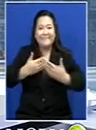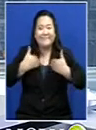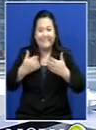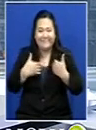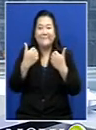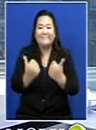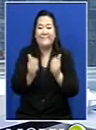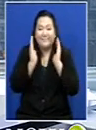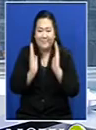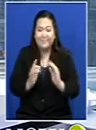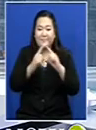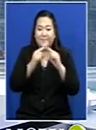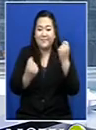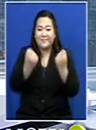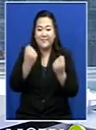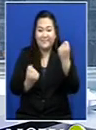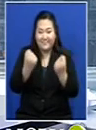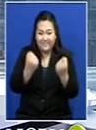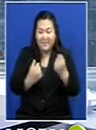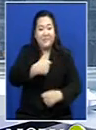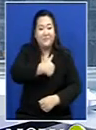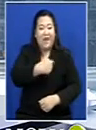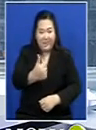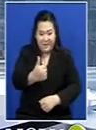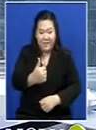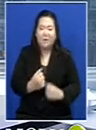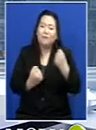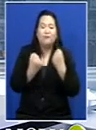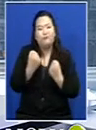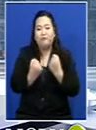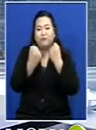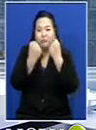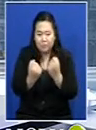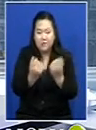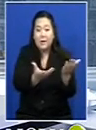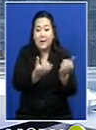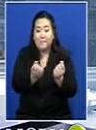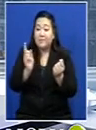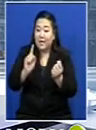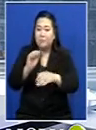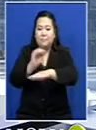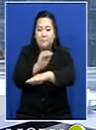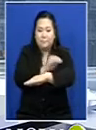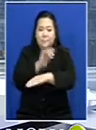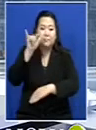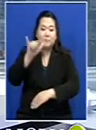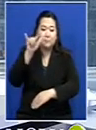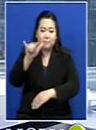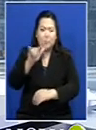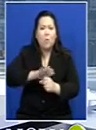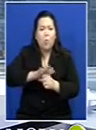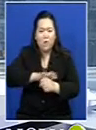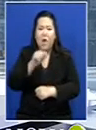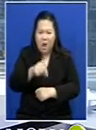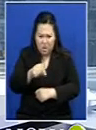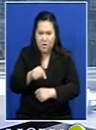ท็กซี่ท่านหนึ่งเป็นแท็กซี่ใจดีครับกำลังขับรถเข้าไปรับผู้โดยสารที่สุวรรณภูมิแต่บริเวณทางเข้าฮะกำลังเข้